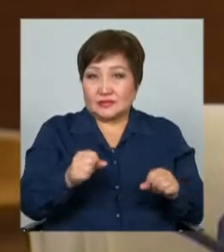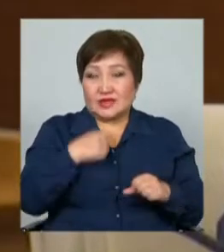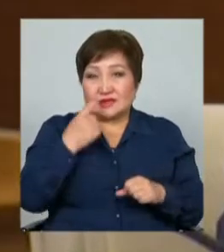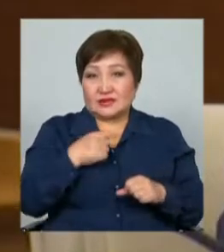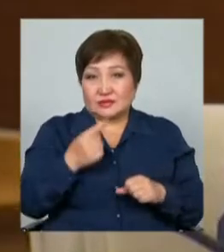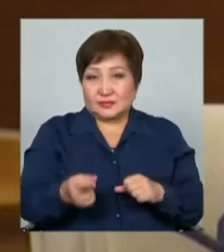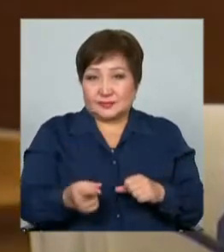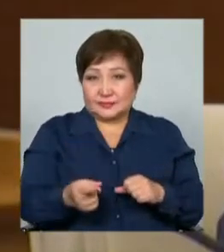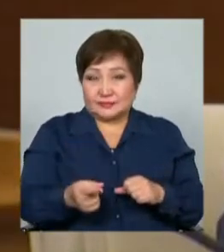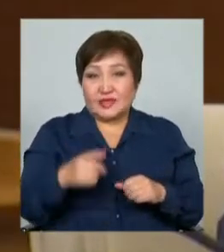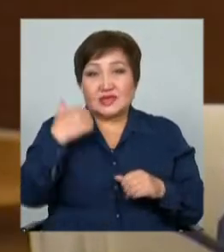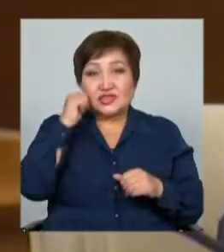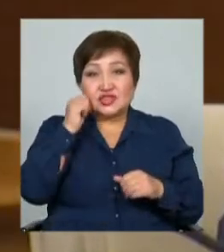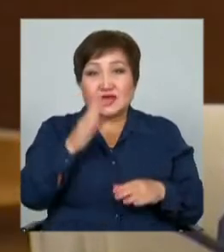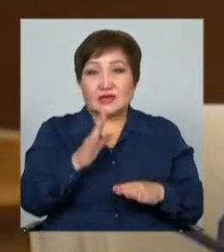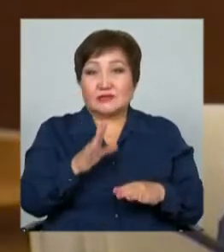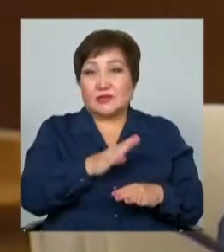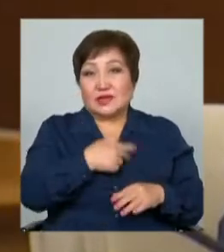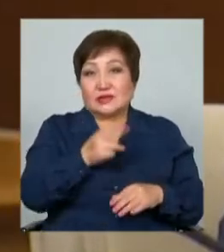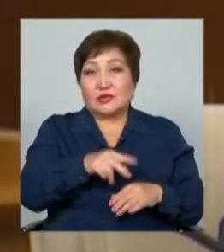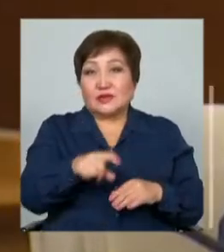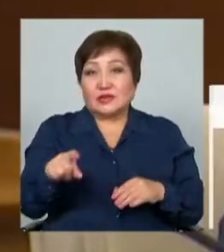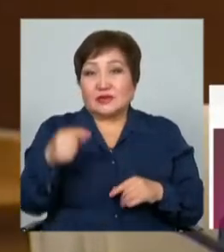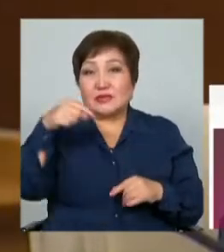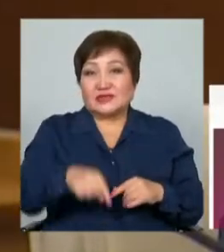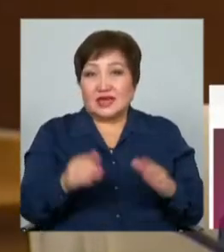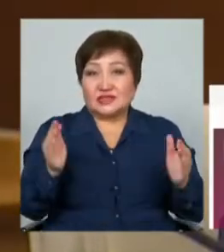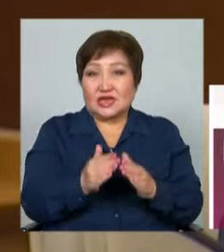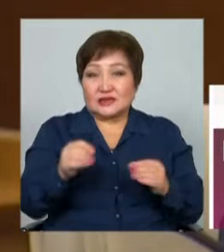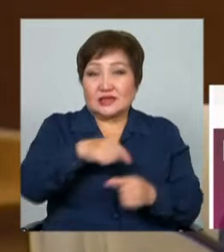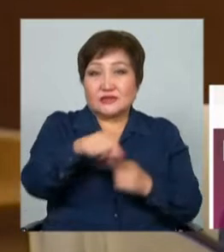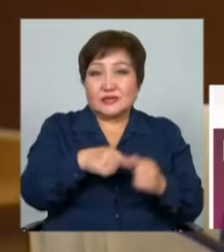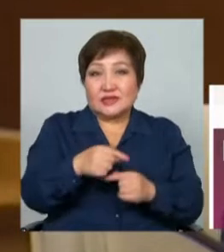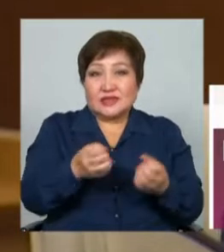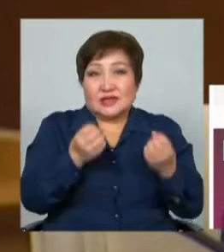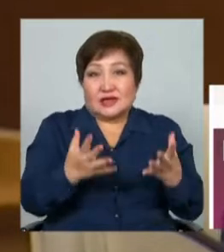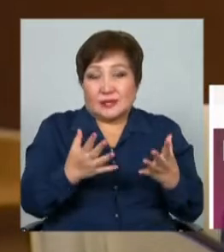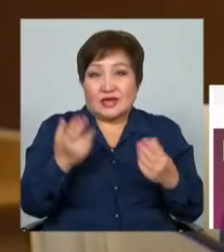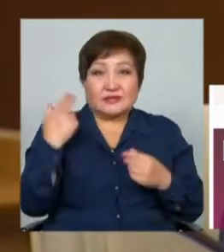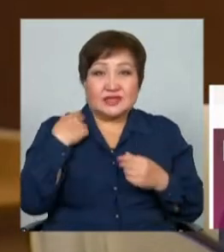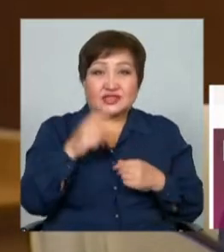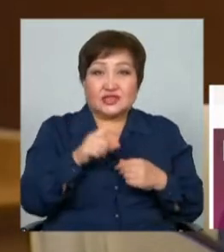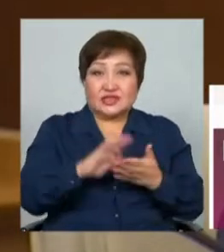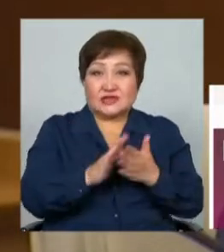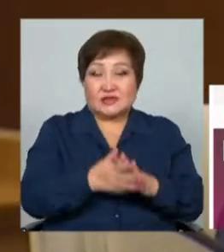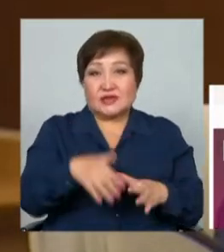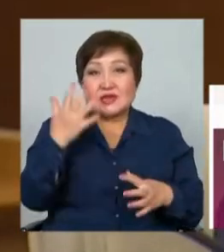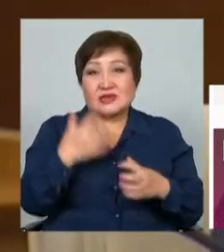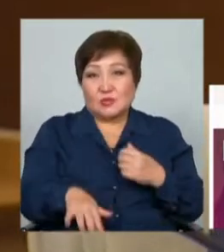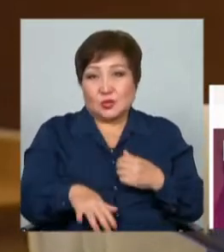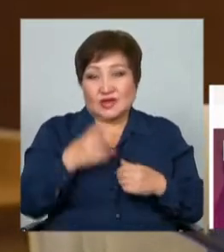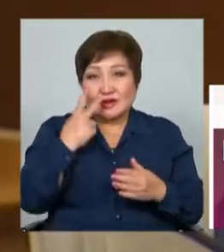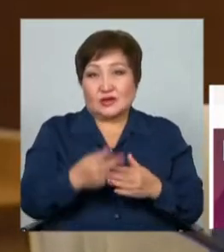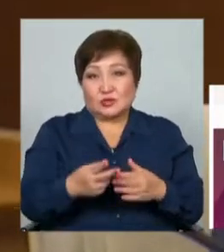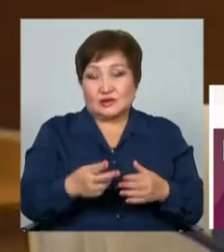Вчерашние жертвы. Күні кеше қаза болған адамдар мыңдаған шағын кәсіпкер мен қарапайым борышкерлер жағдайына немқұрайлы қараудың салдары. Банктің әрекетін